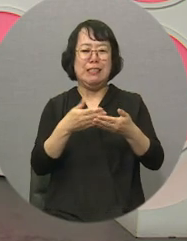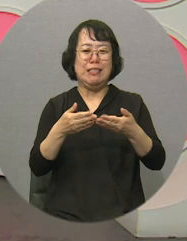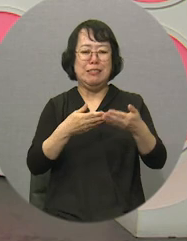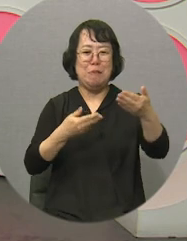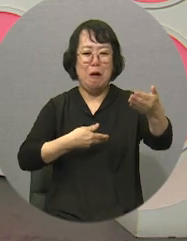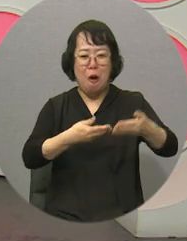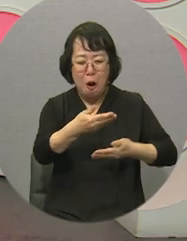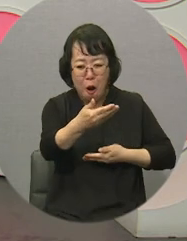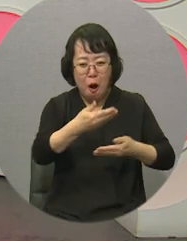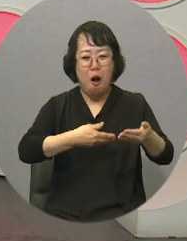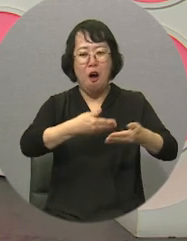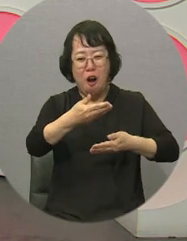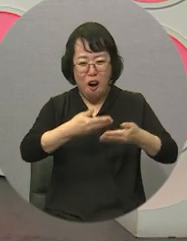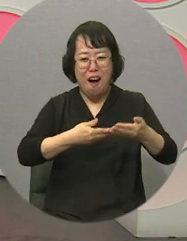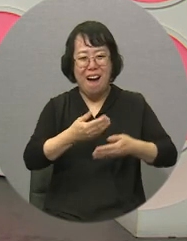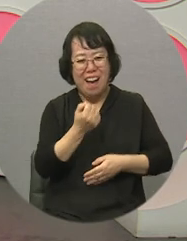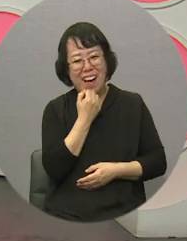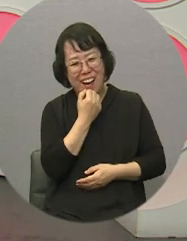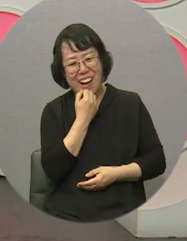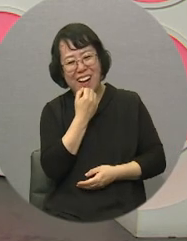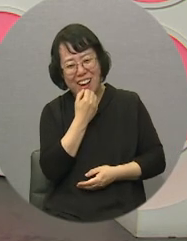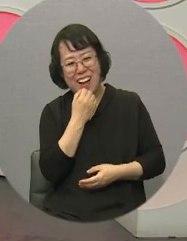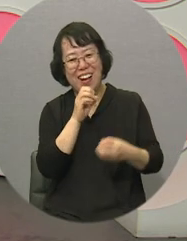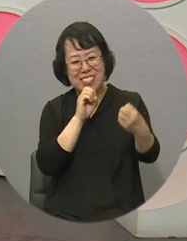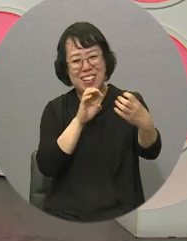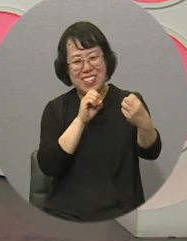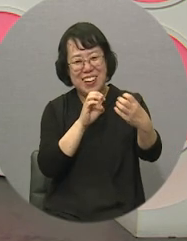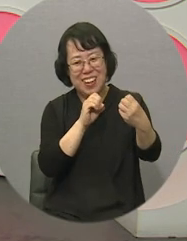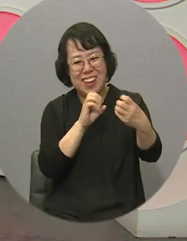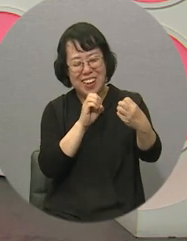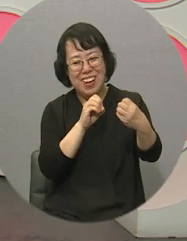늘어나기 시작했는데요. 원주 학생 역시 그랬습니다.